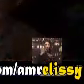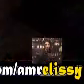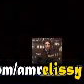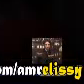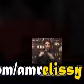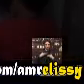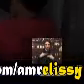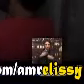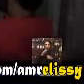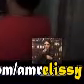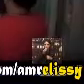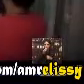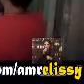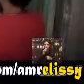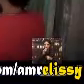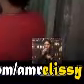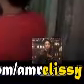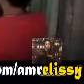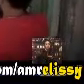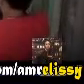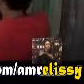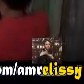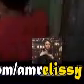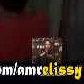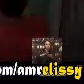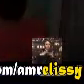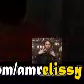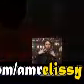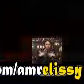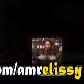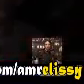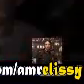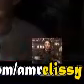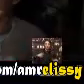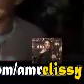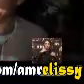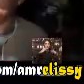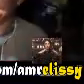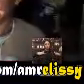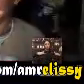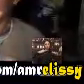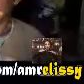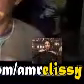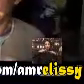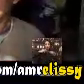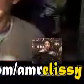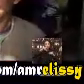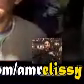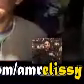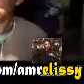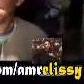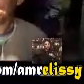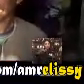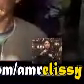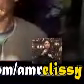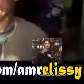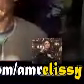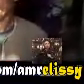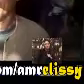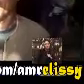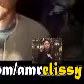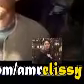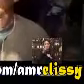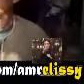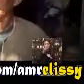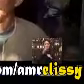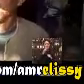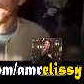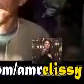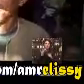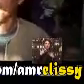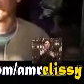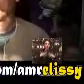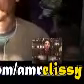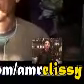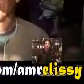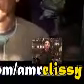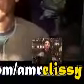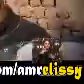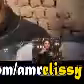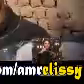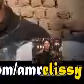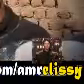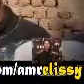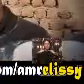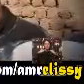حاجات من أكل وعبايات وبطاطين، وهم يشكروا يعني اللي هم سألوا علي